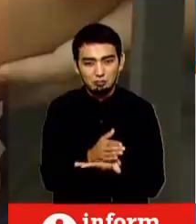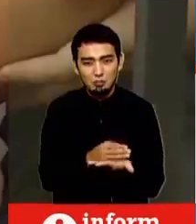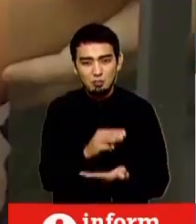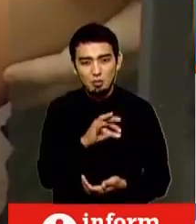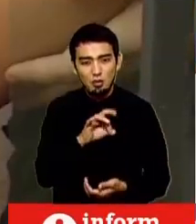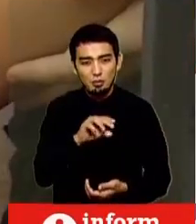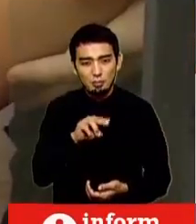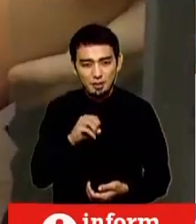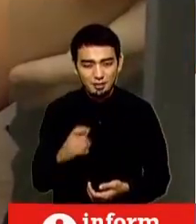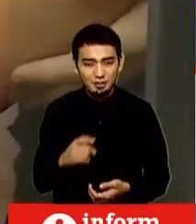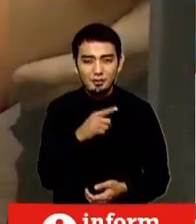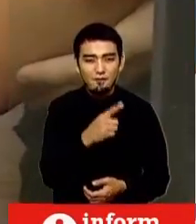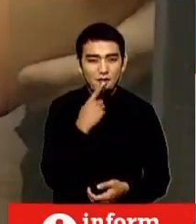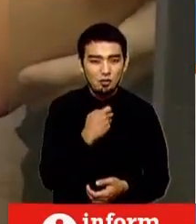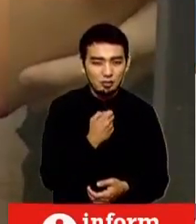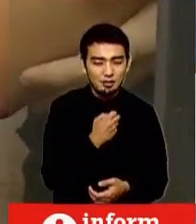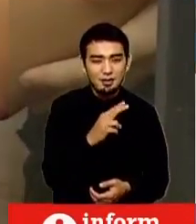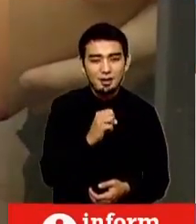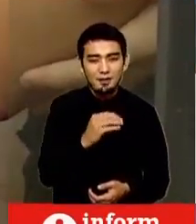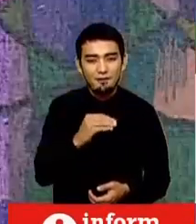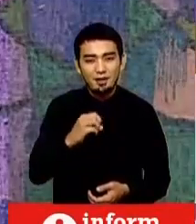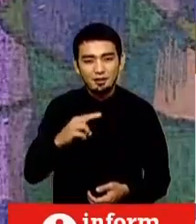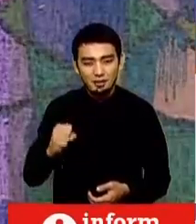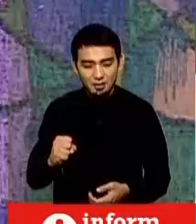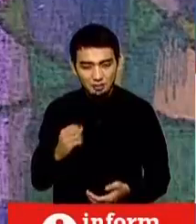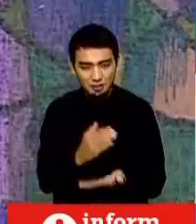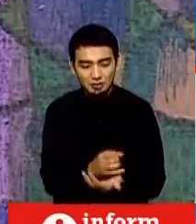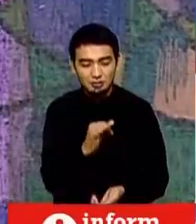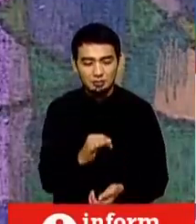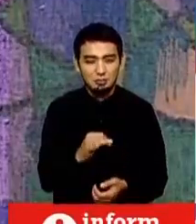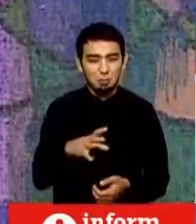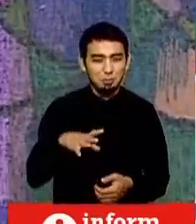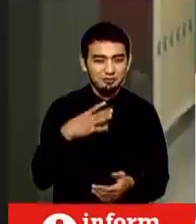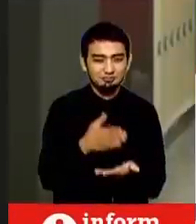есть и военная кафедра. Бывших срочников ждут офицерские звания.